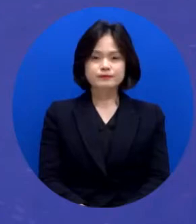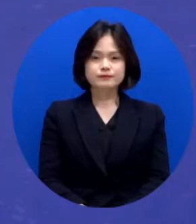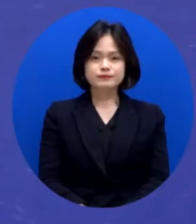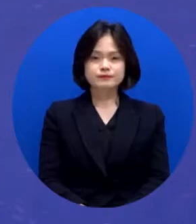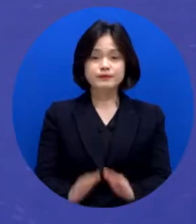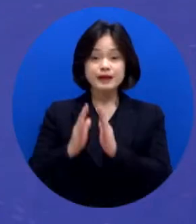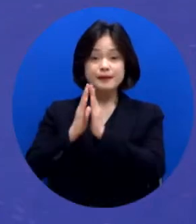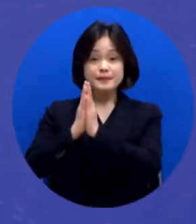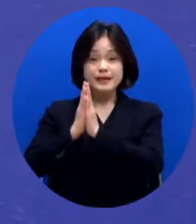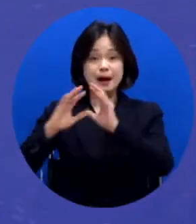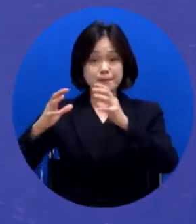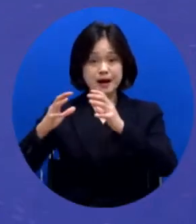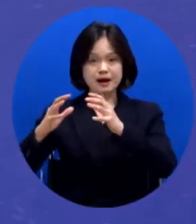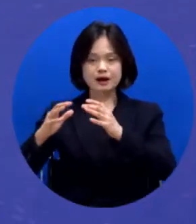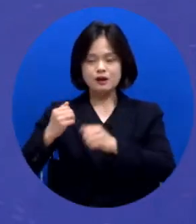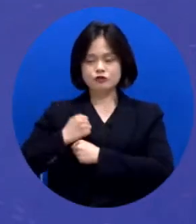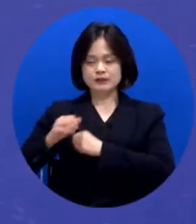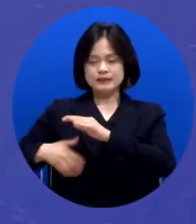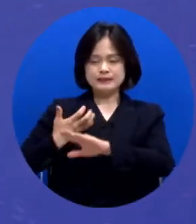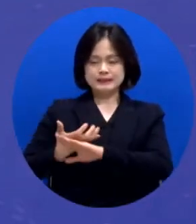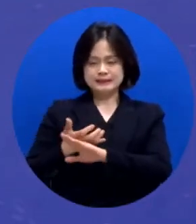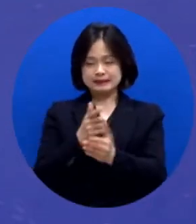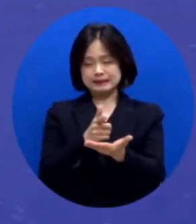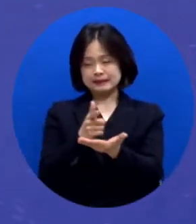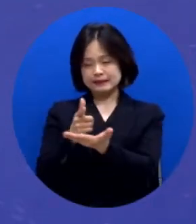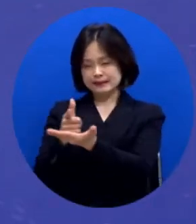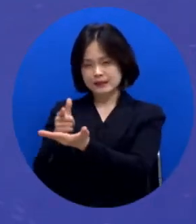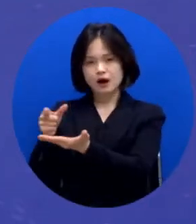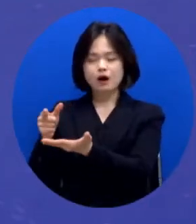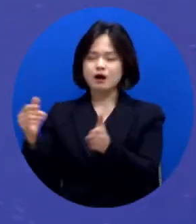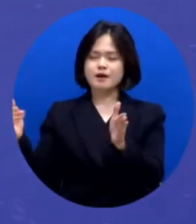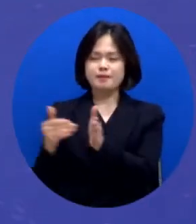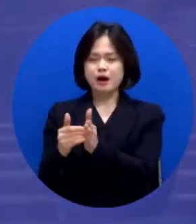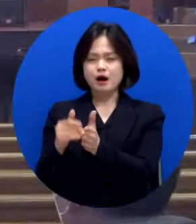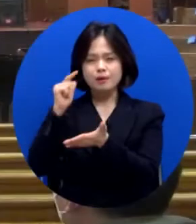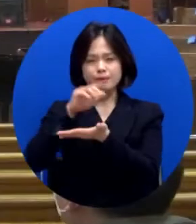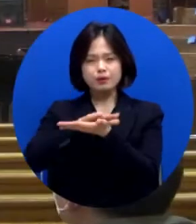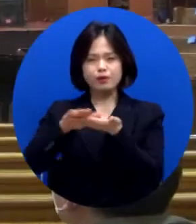유혈 사태가 계속되고 있는 미얀마의 평화를 위해 금식 기도회가 열렸습니다.